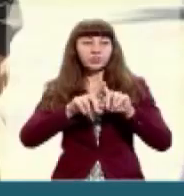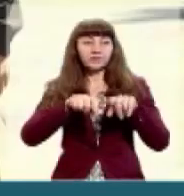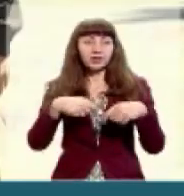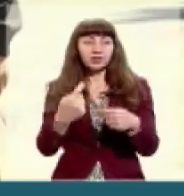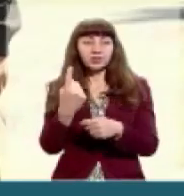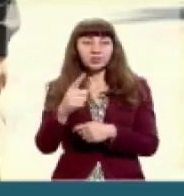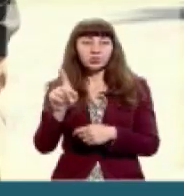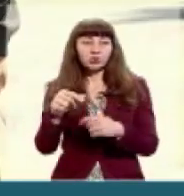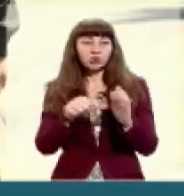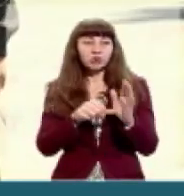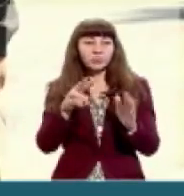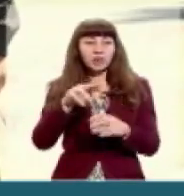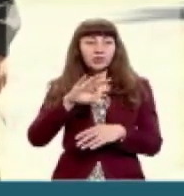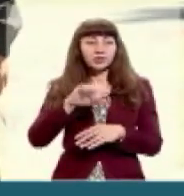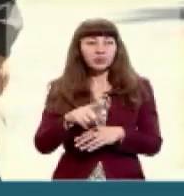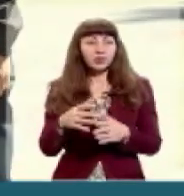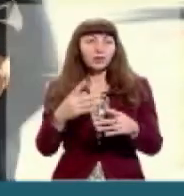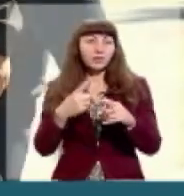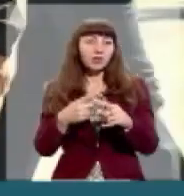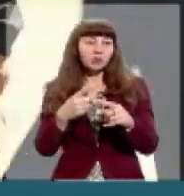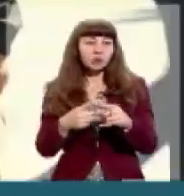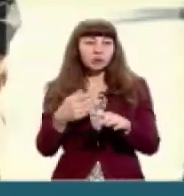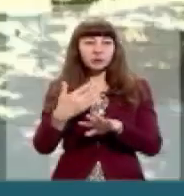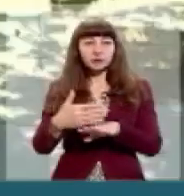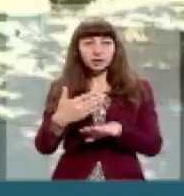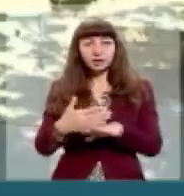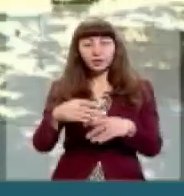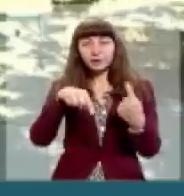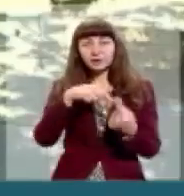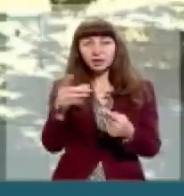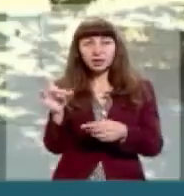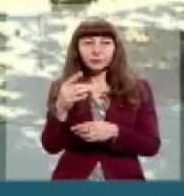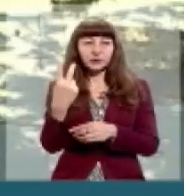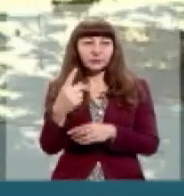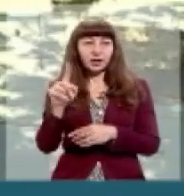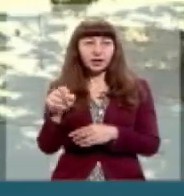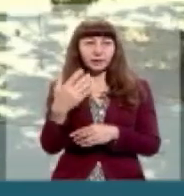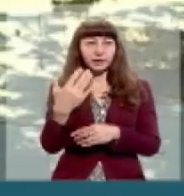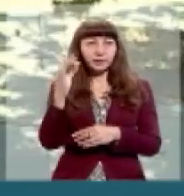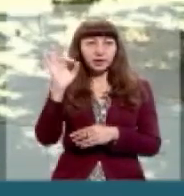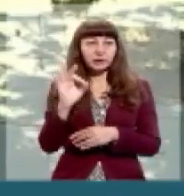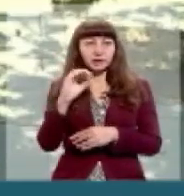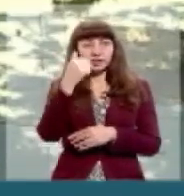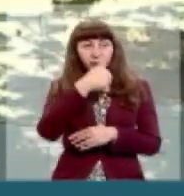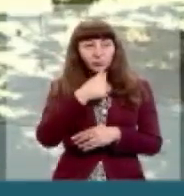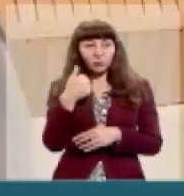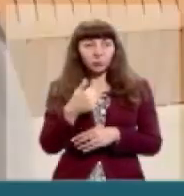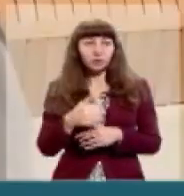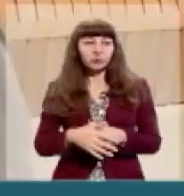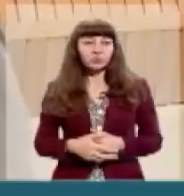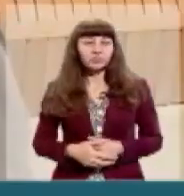Ерекшелігі жылына 2,5% мөлшерлемемен кәсіпкерлерге несие беру. Бүгінде бірқатар азаматтар оның шапағатын көріп